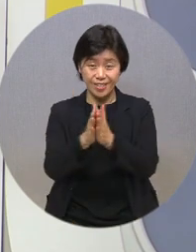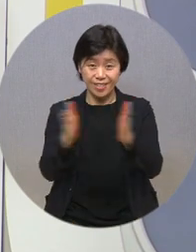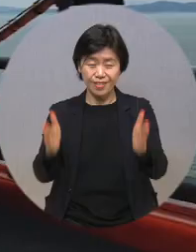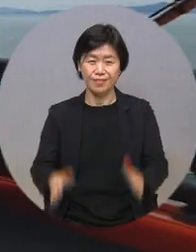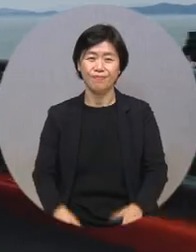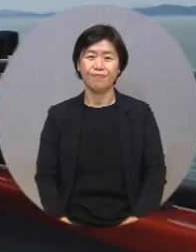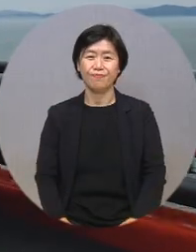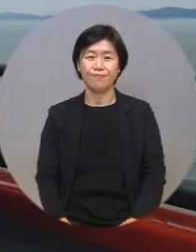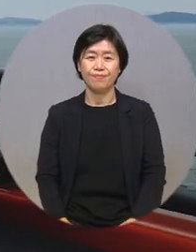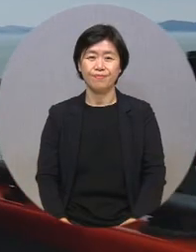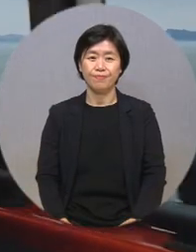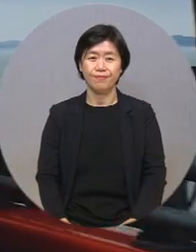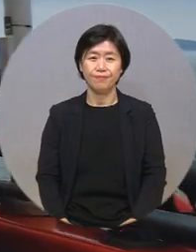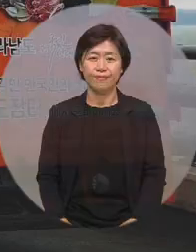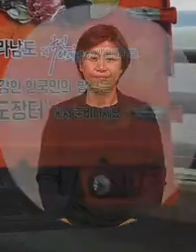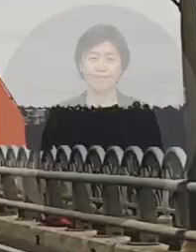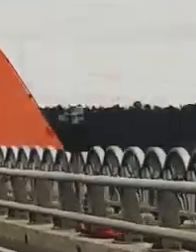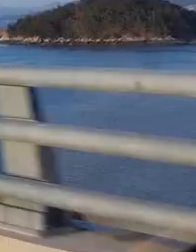스타트!